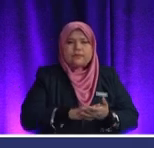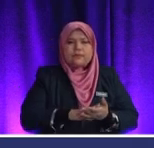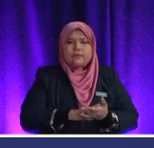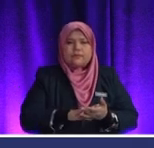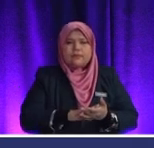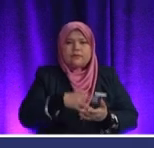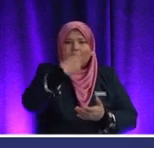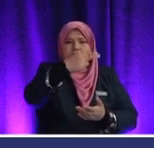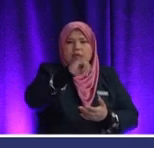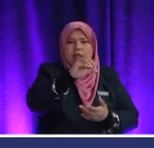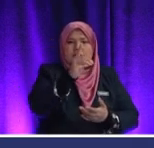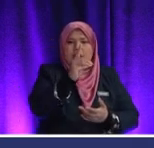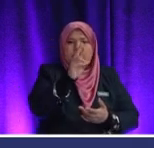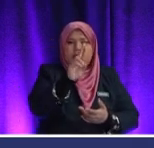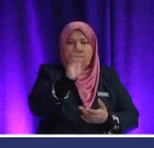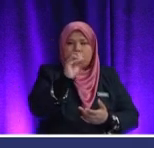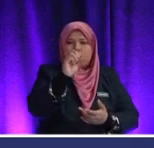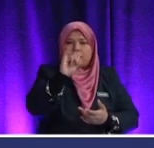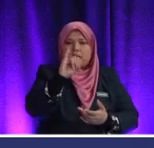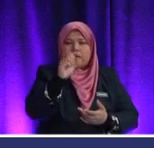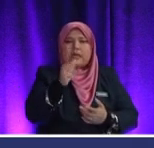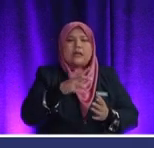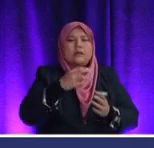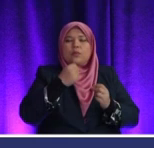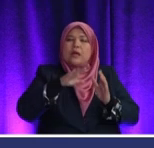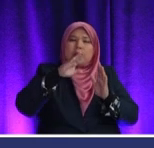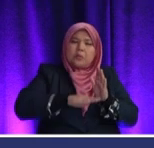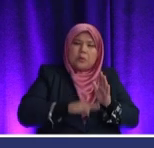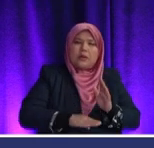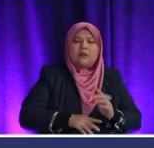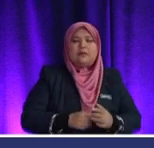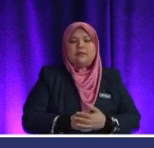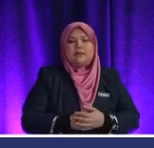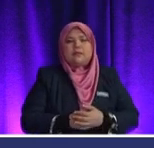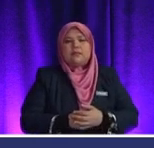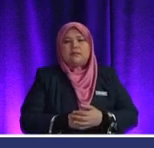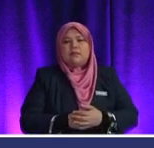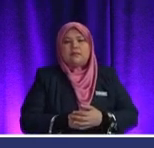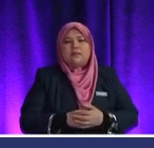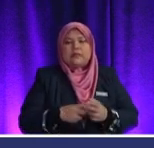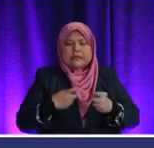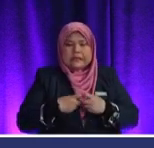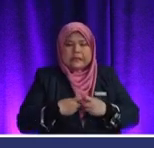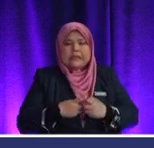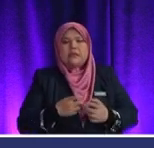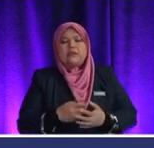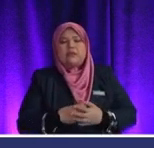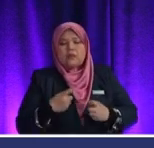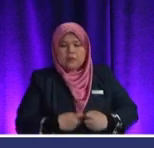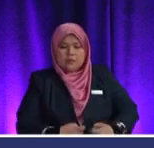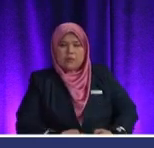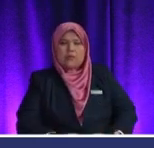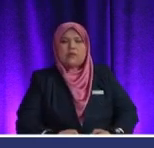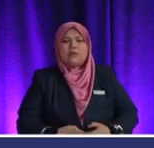mudah sekali dirinya charge Oke untuk yang negatif mana Kalau yang bawah sekali untuk yang positif kita yo nabadia yang bawah